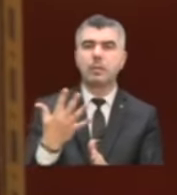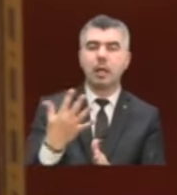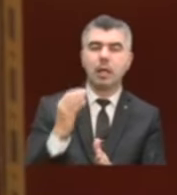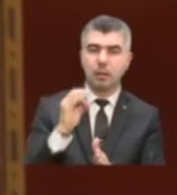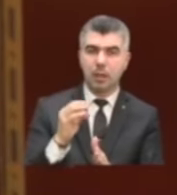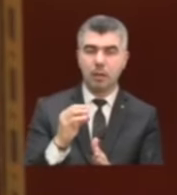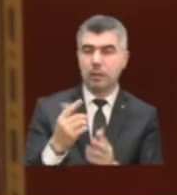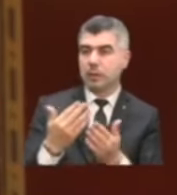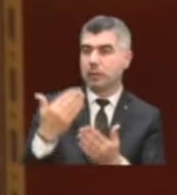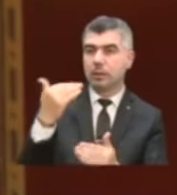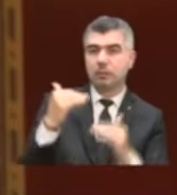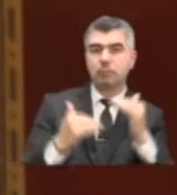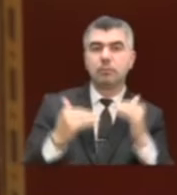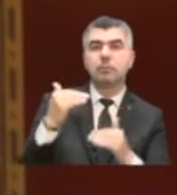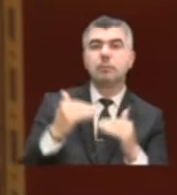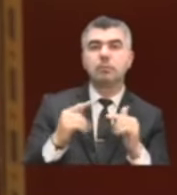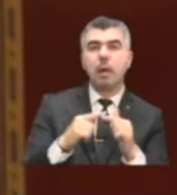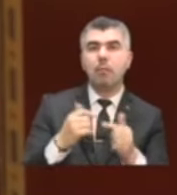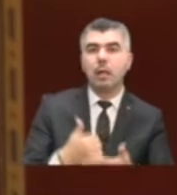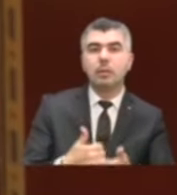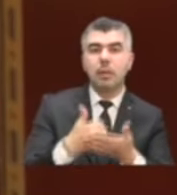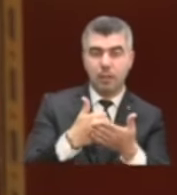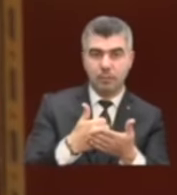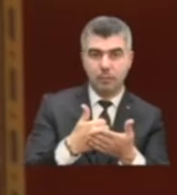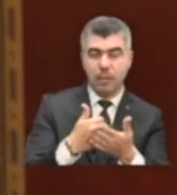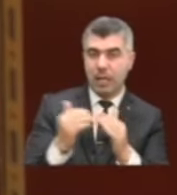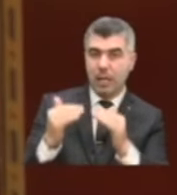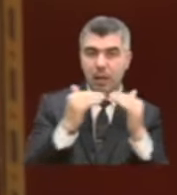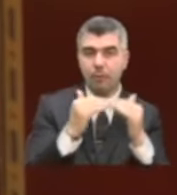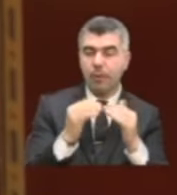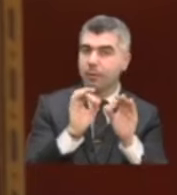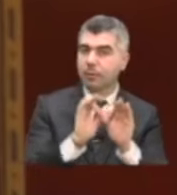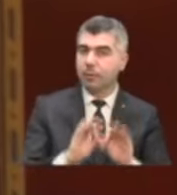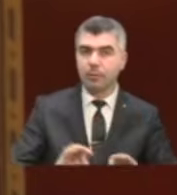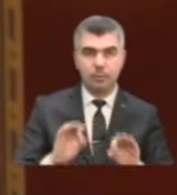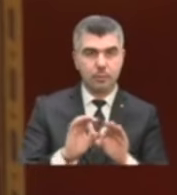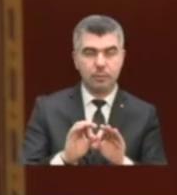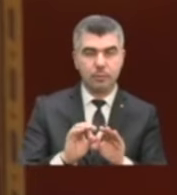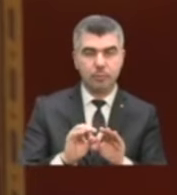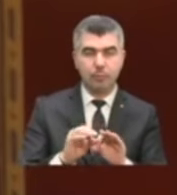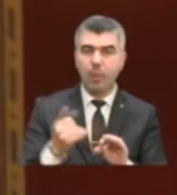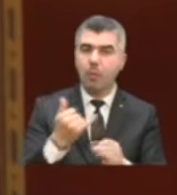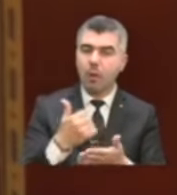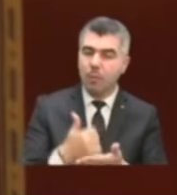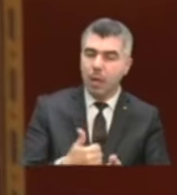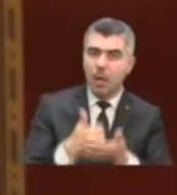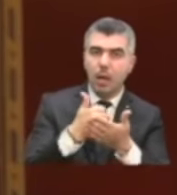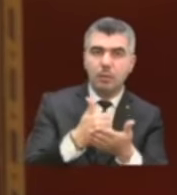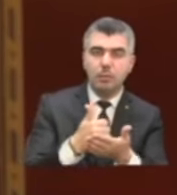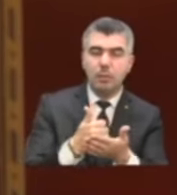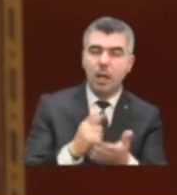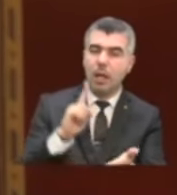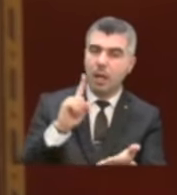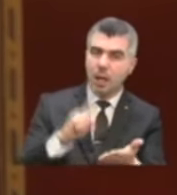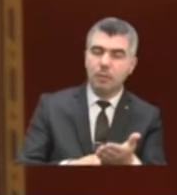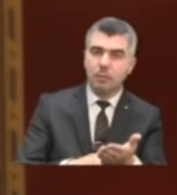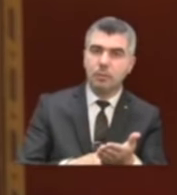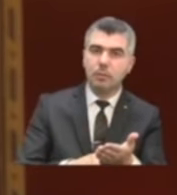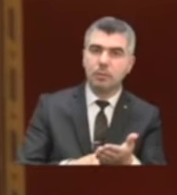متغيره، وحتى الاهتمام ديال الصحافه تكون متغيره. فالهدف ديالنا مره اخرى نعطيهم الامكانيات باش يوقفوا، ولكن عليهم يجتهدوا باش